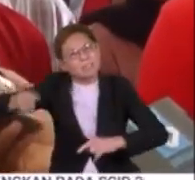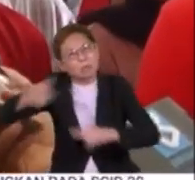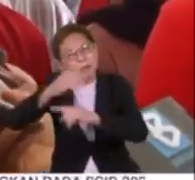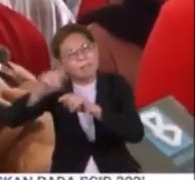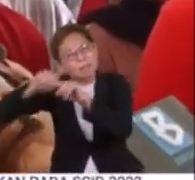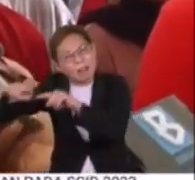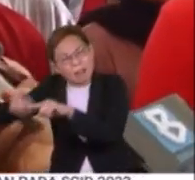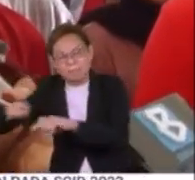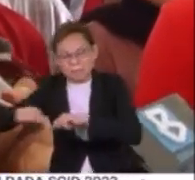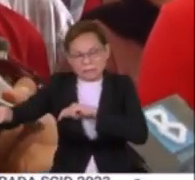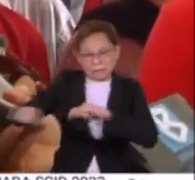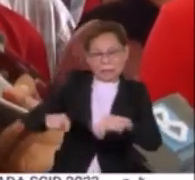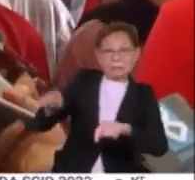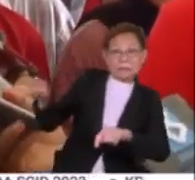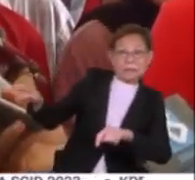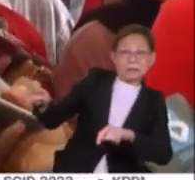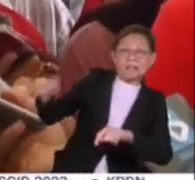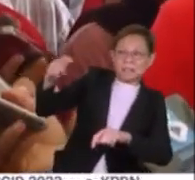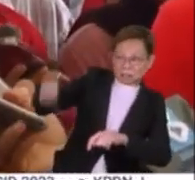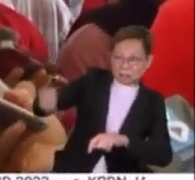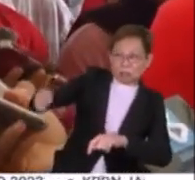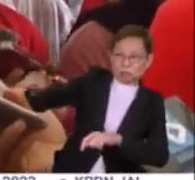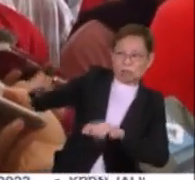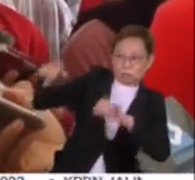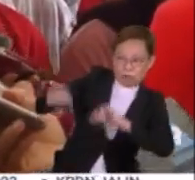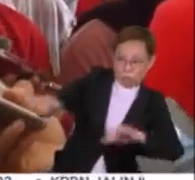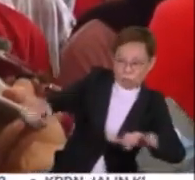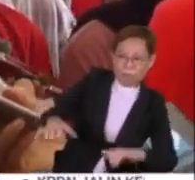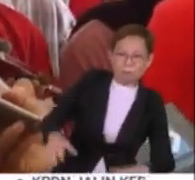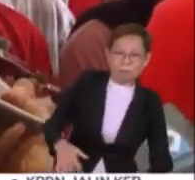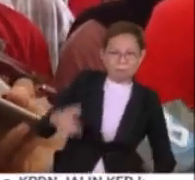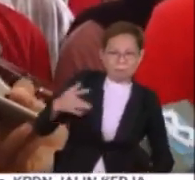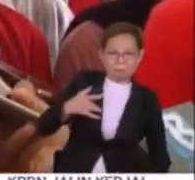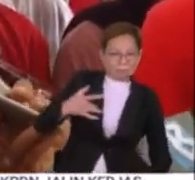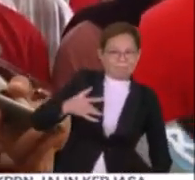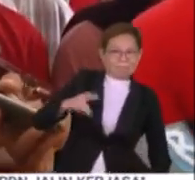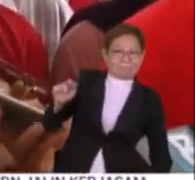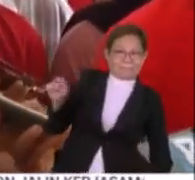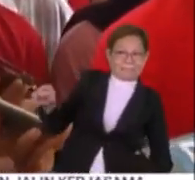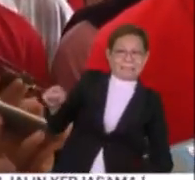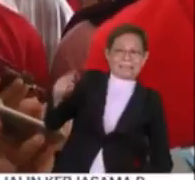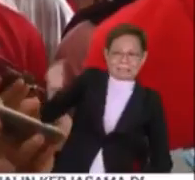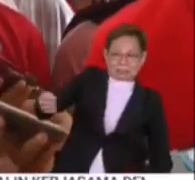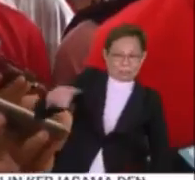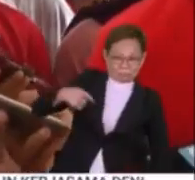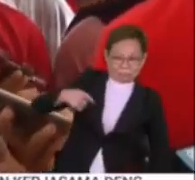tindakan oleh platform itu boleh dilakukan. Oleh platform, bukan oleh kerajaan.